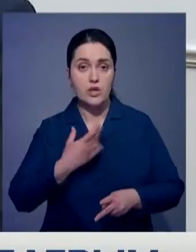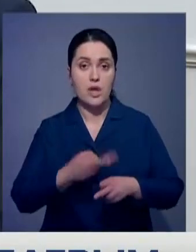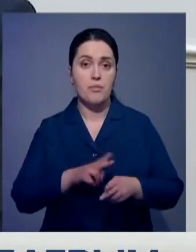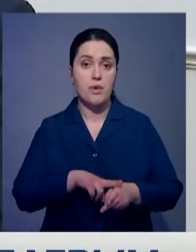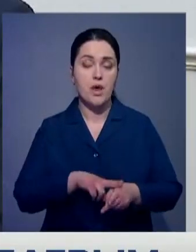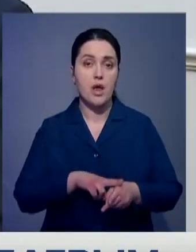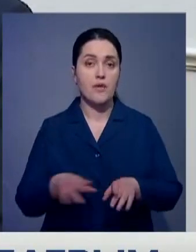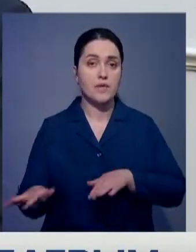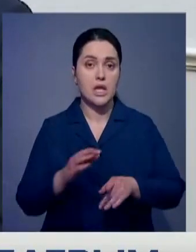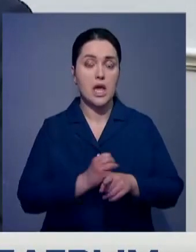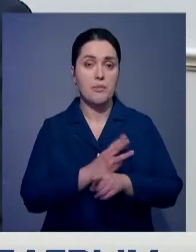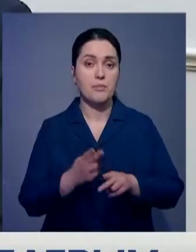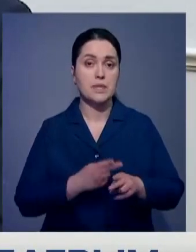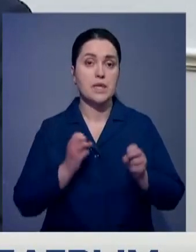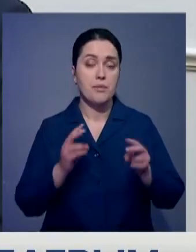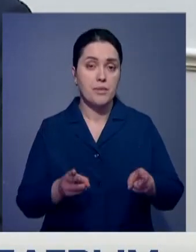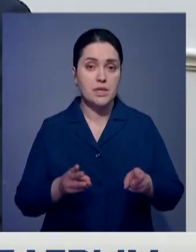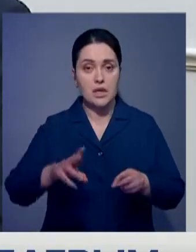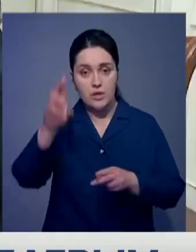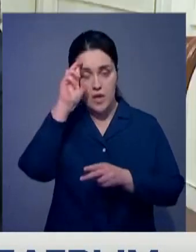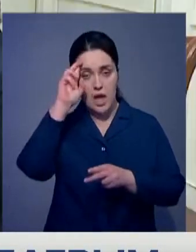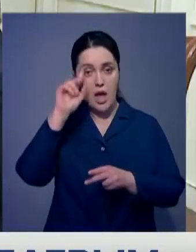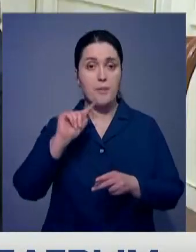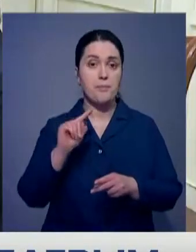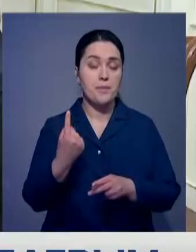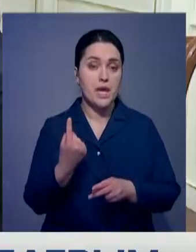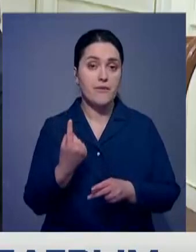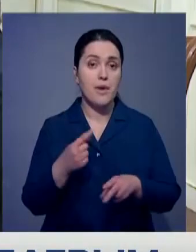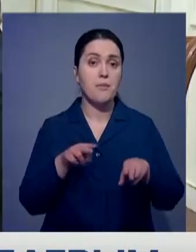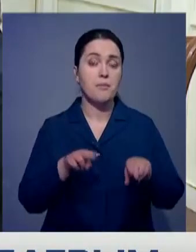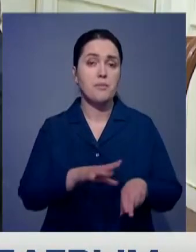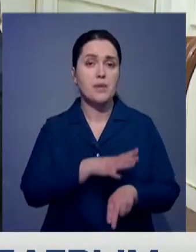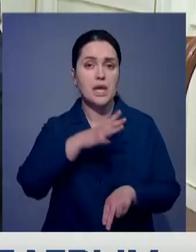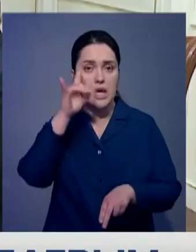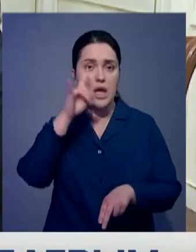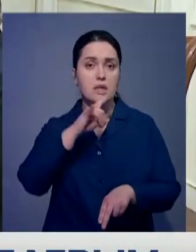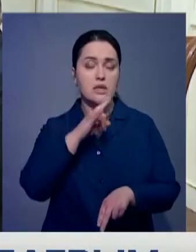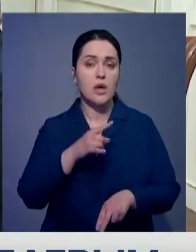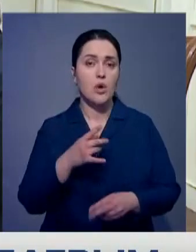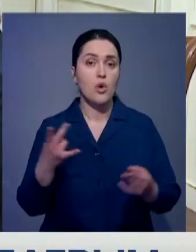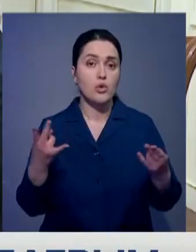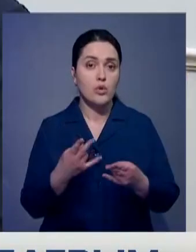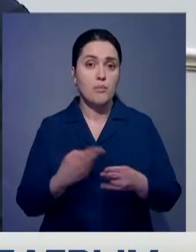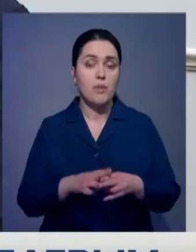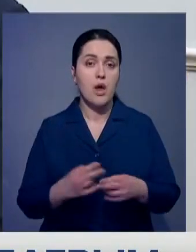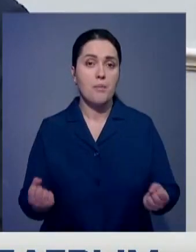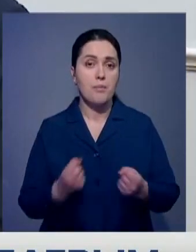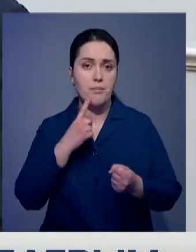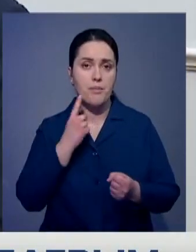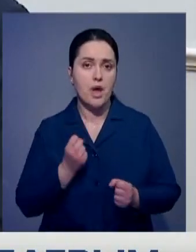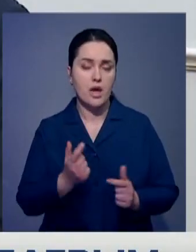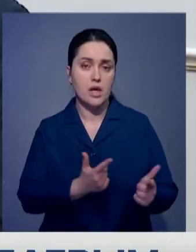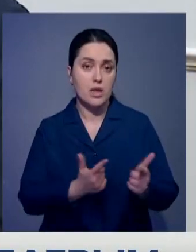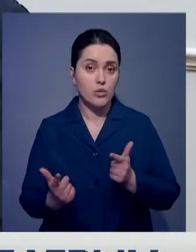в деле обеспечения безопасности и стабильности государства. Первый президент Казахстана указал на необходимость поддержания